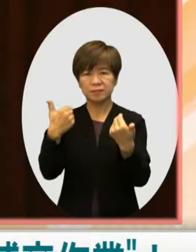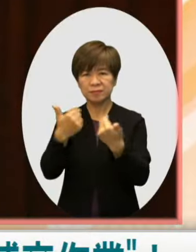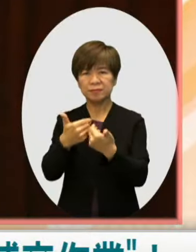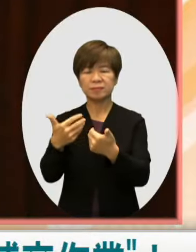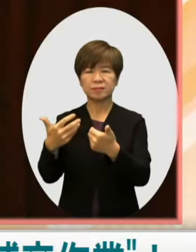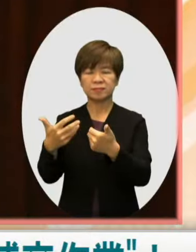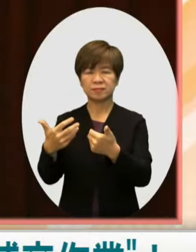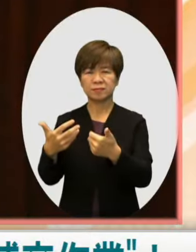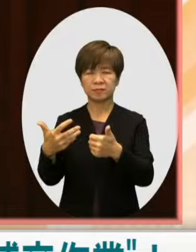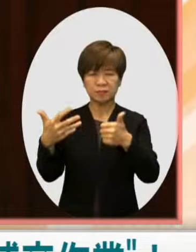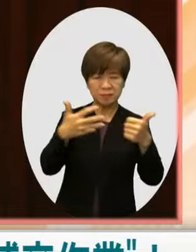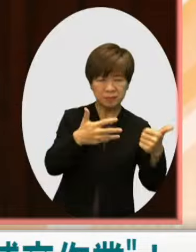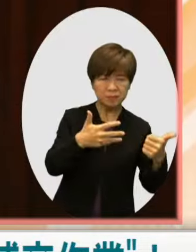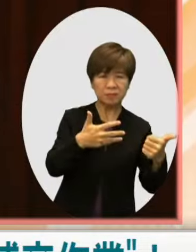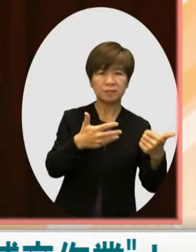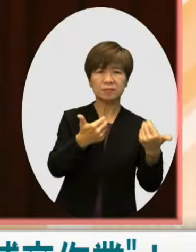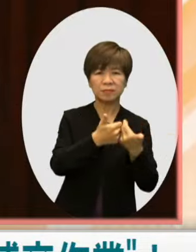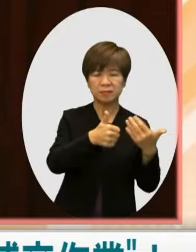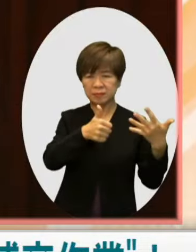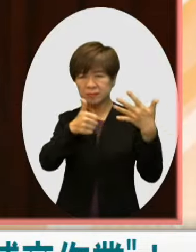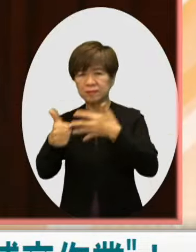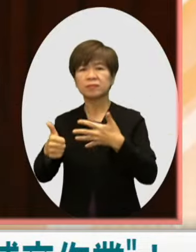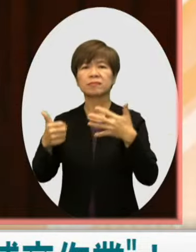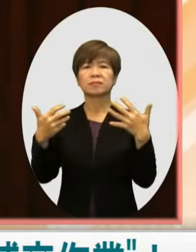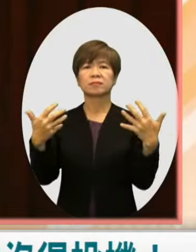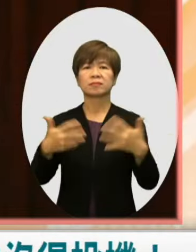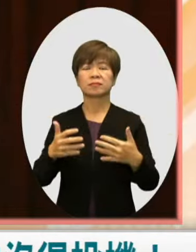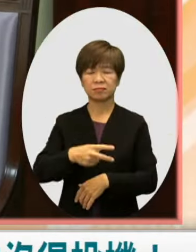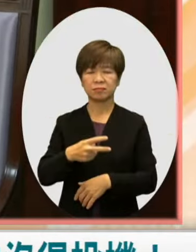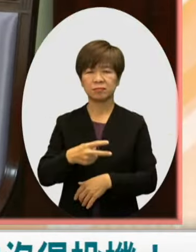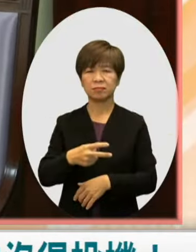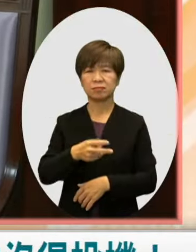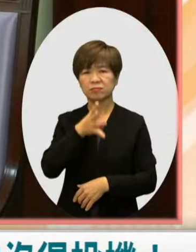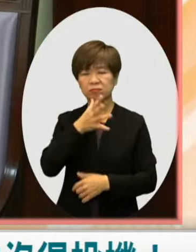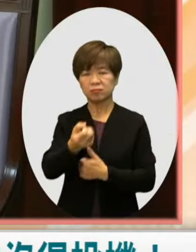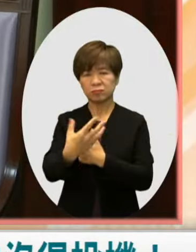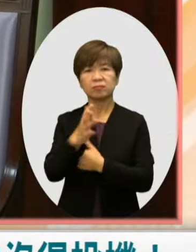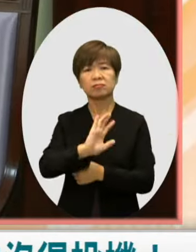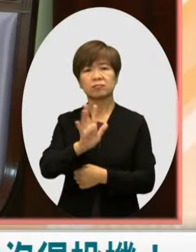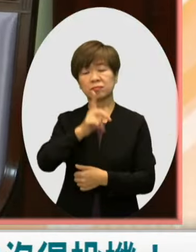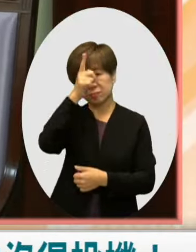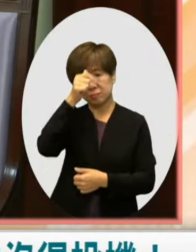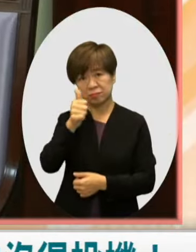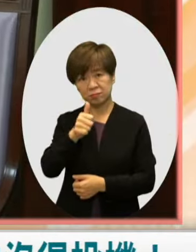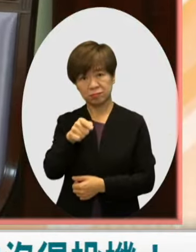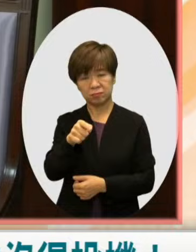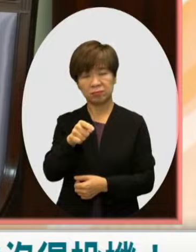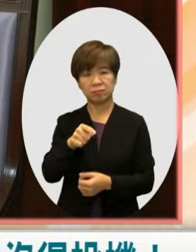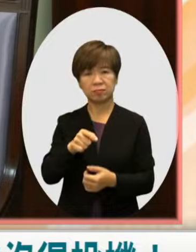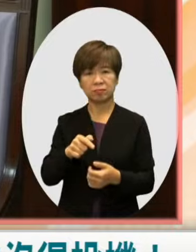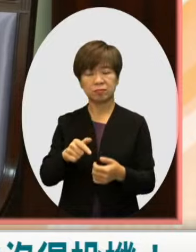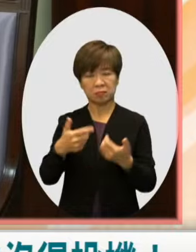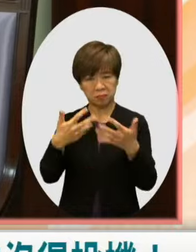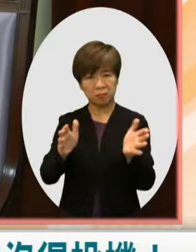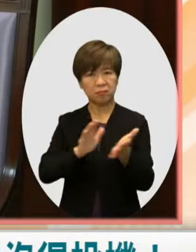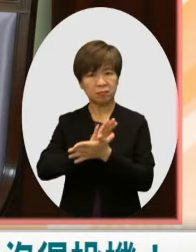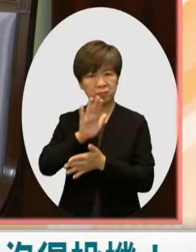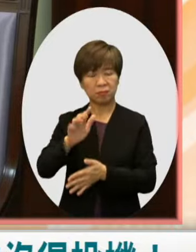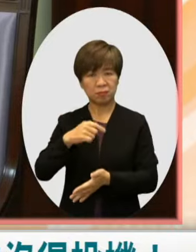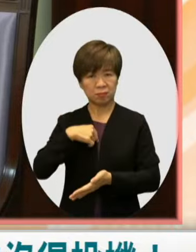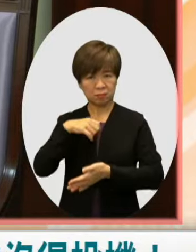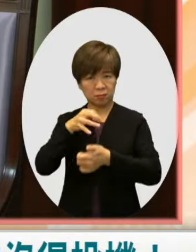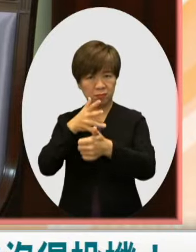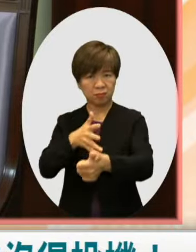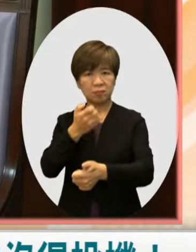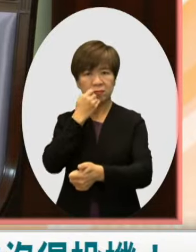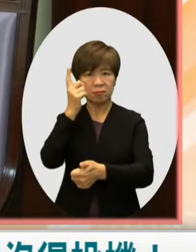序。即摆咱即摆讲迄个翁小玲好啊，翁小玲， 无啦，仔哥，我想要再甲你签稿。你觉得黄国昌他那个心态是怎么样？宪法